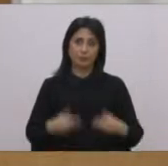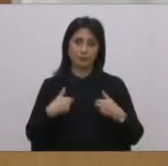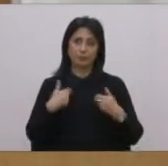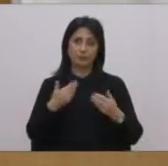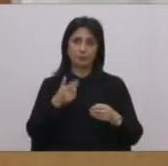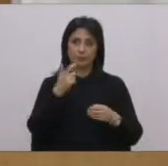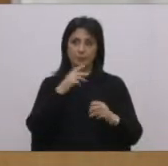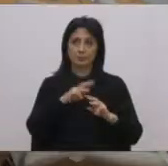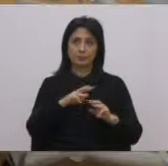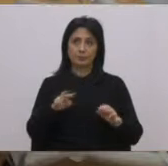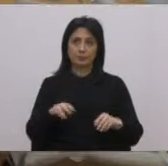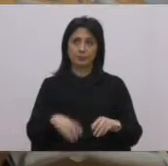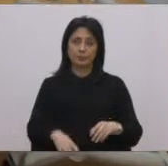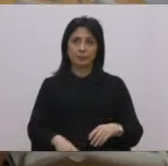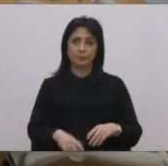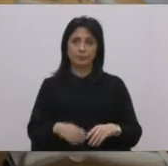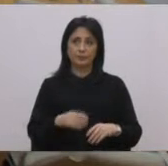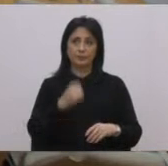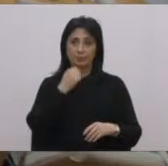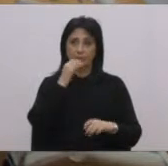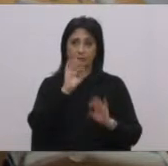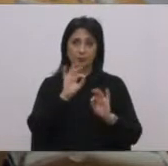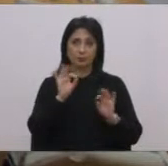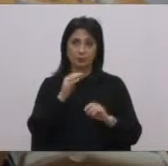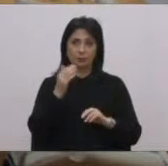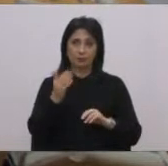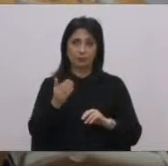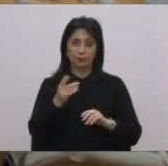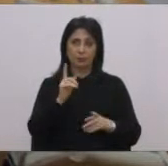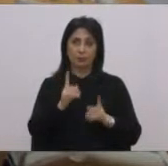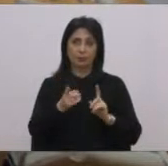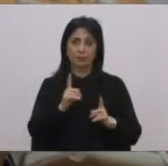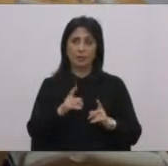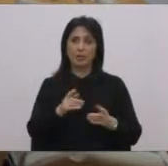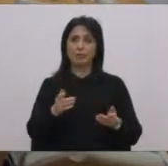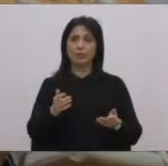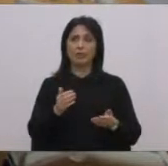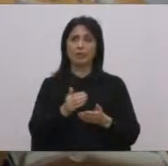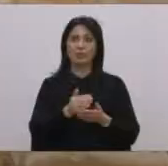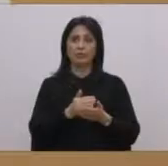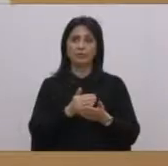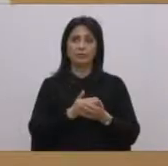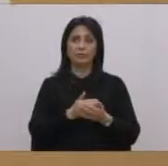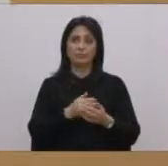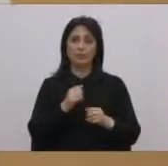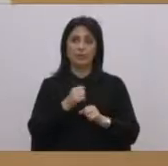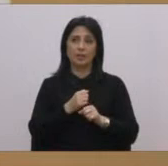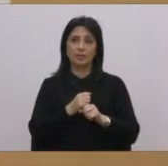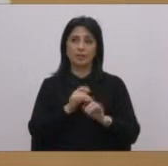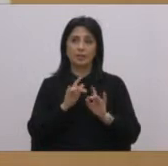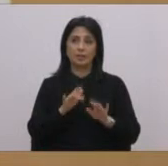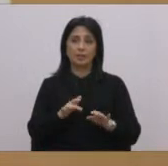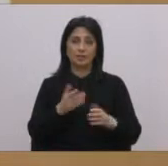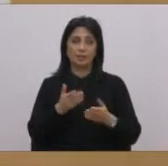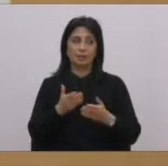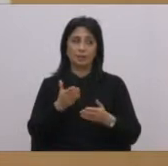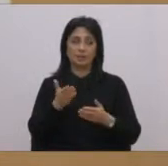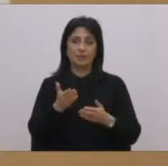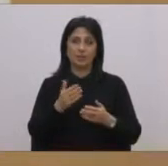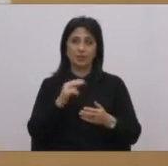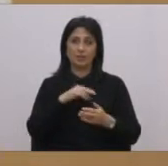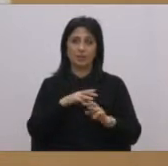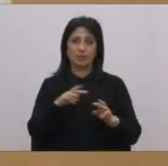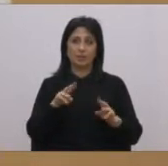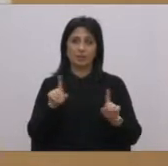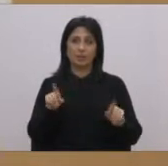მოგესალმებით ბატონო მინისტრო. მე მადლობას გიხდით თქვენ ნამდვილად იმ მრავალი გაკეთებული საქმისათვის, რომელსაც თქვენი